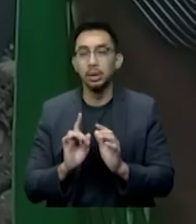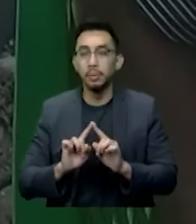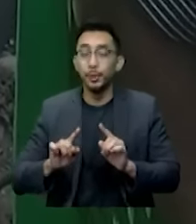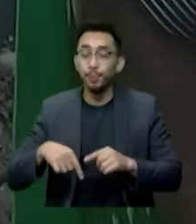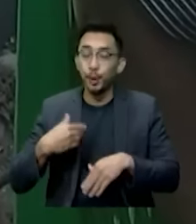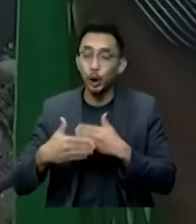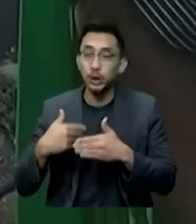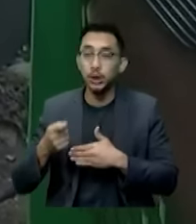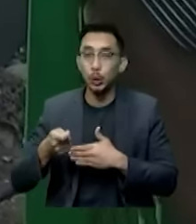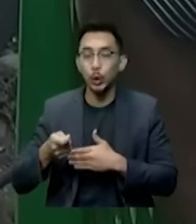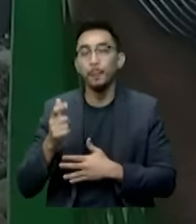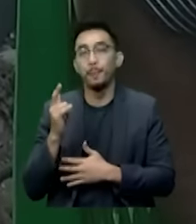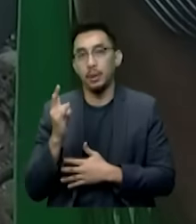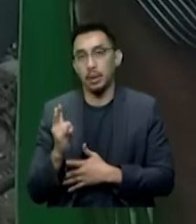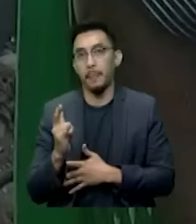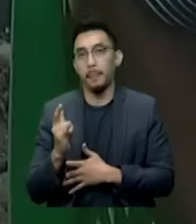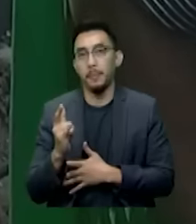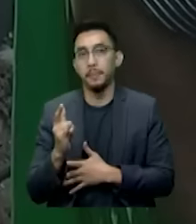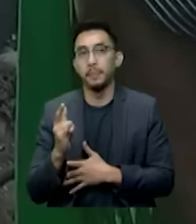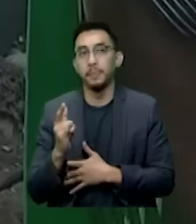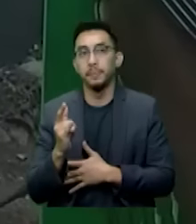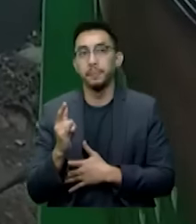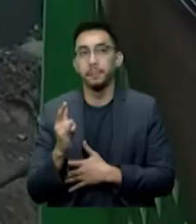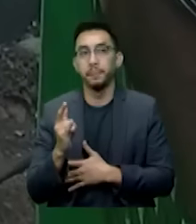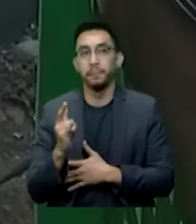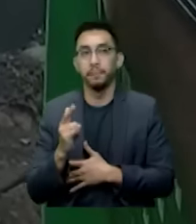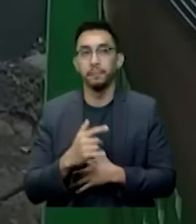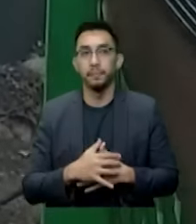tergantung hukum. Kalau kita ikhlas,